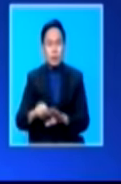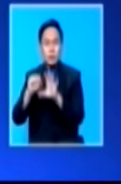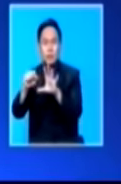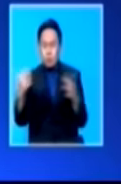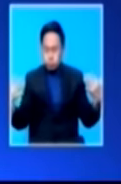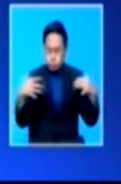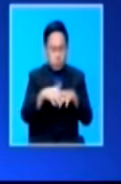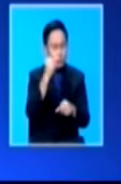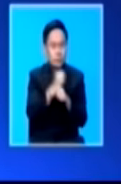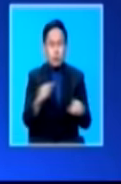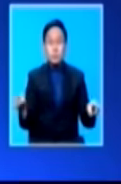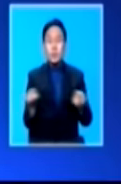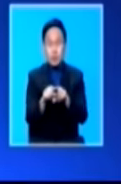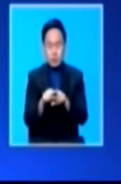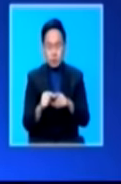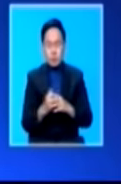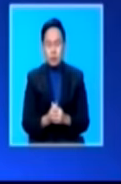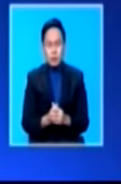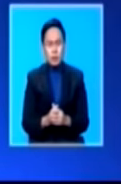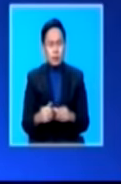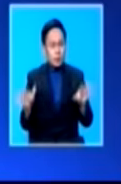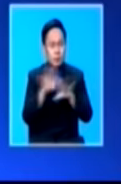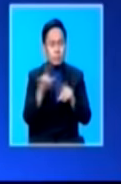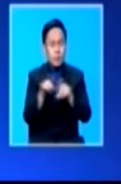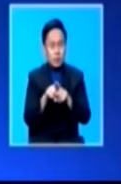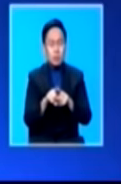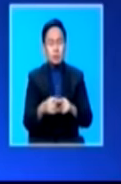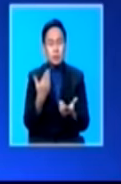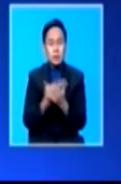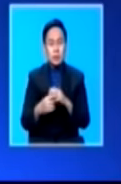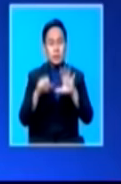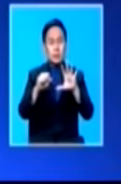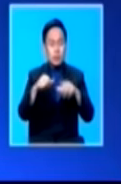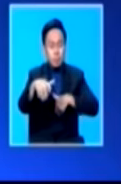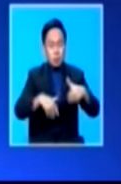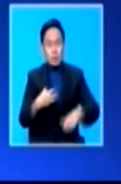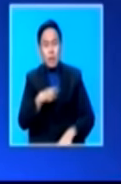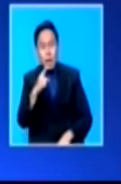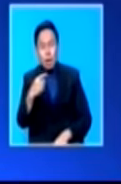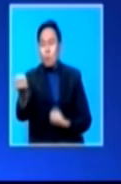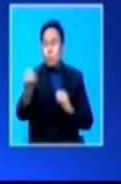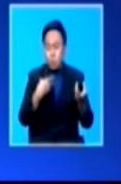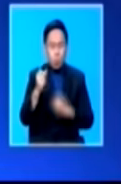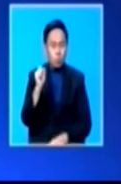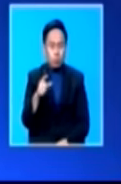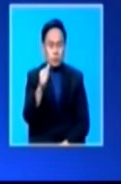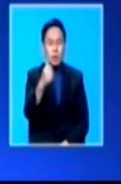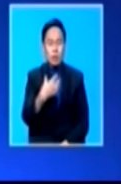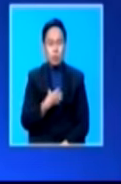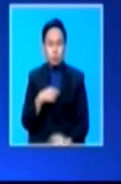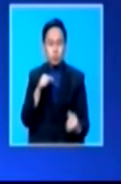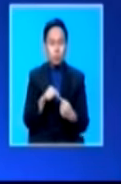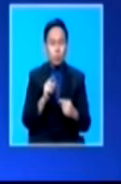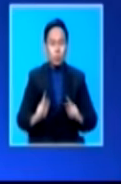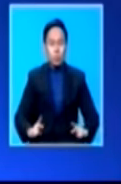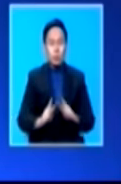ะและ 500,000 หลังเนี่ยมันจะเร็วเพราะอะไรประชาชนคิดได้เลยนะต้องการอะไรมีอยู่แล้วมันอยู่ในความต้องการอยู่แล้วของกระทรวงเก